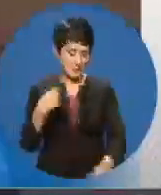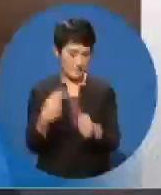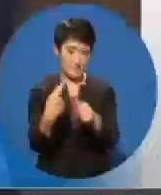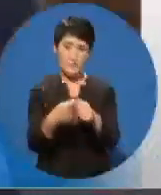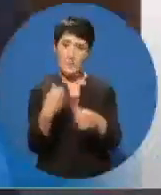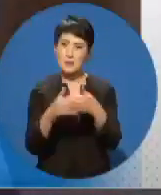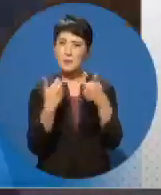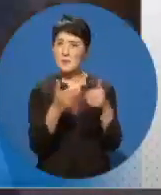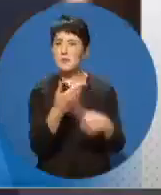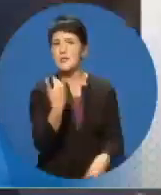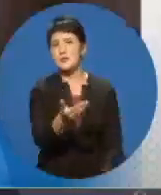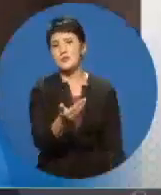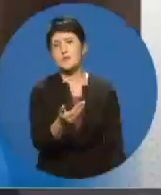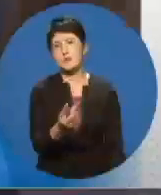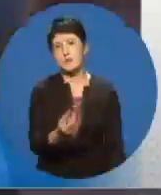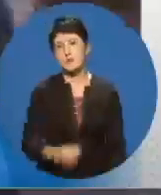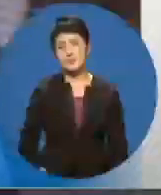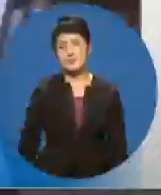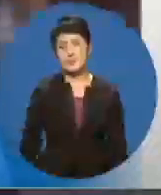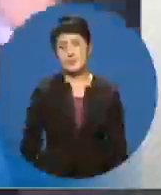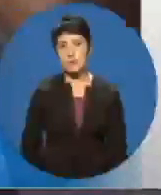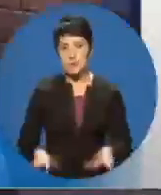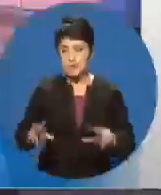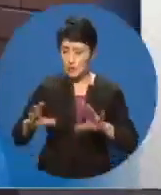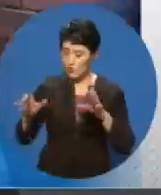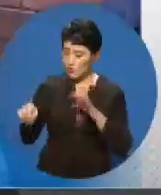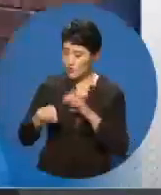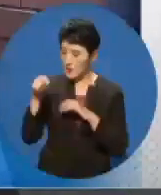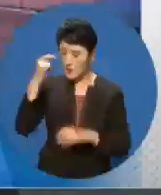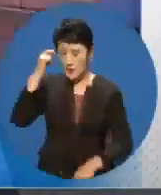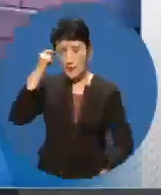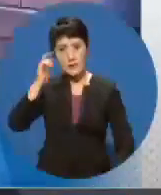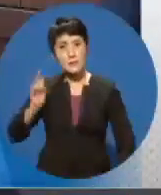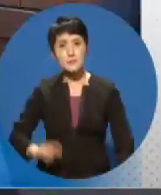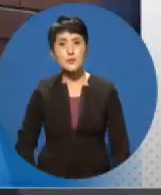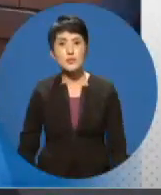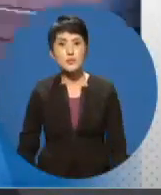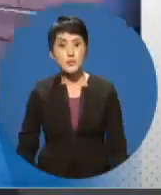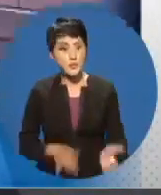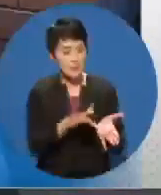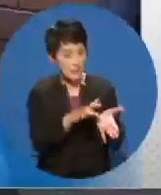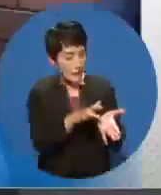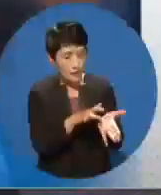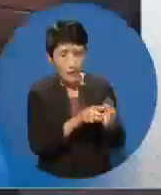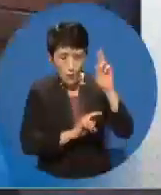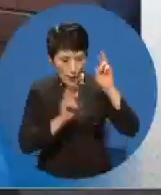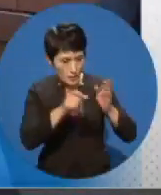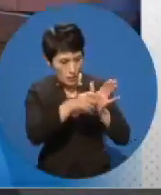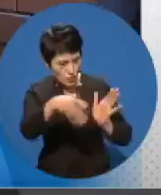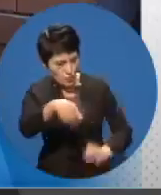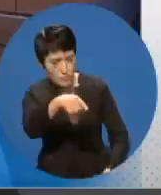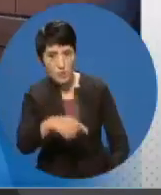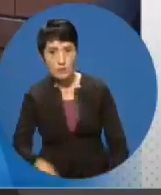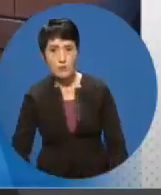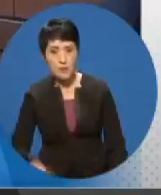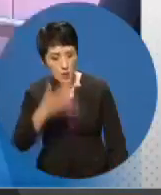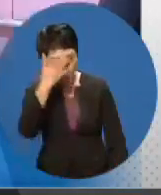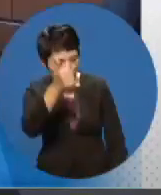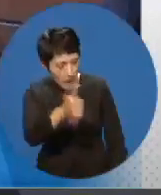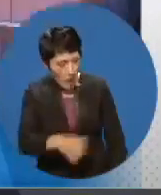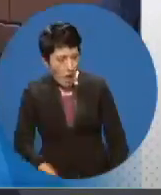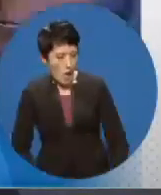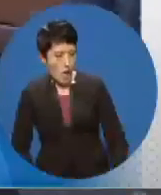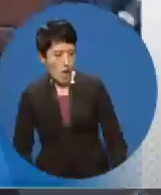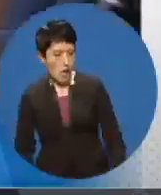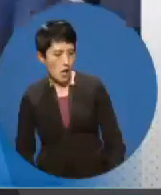사실 국민들이 그동안 정말 머리 아프고 속 더부룩 할 때 많은 종근당 약을 찾았는데 오히려 사실은 그 회장 때문에 또 이